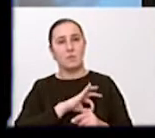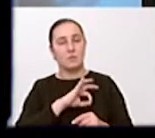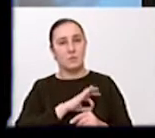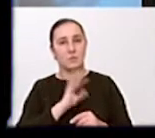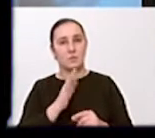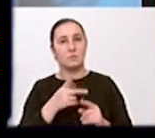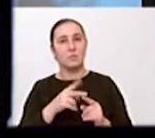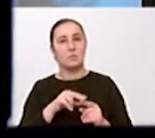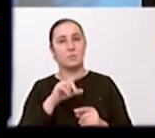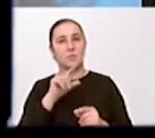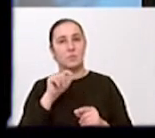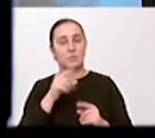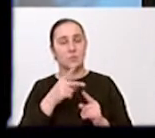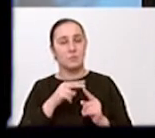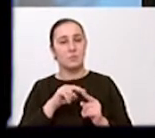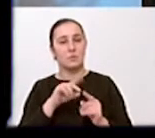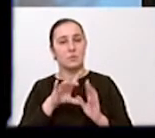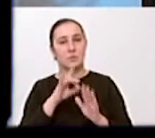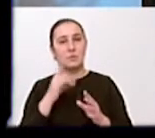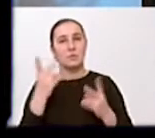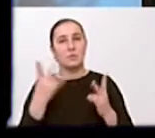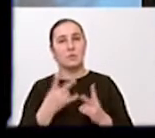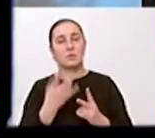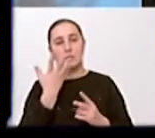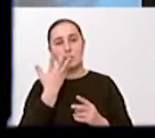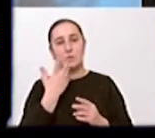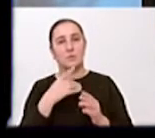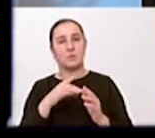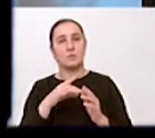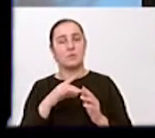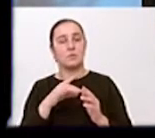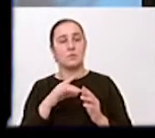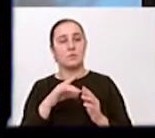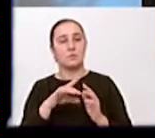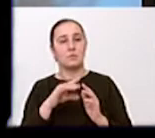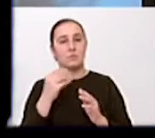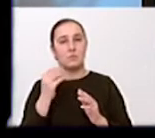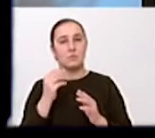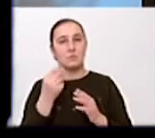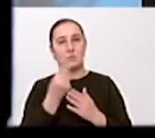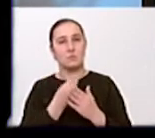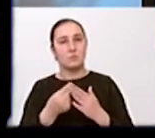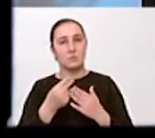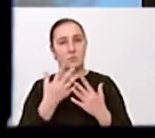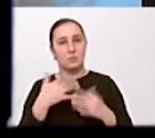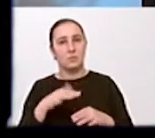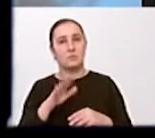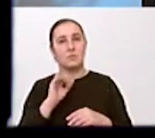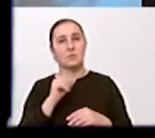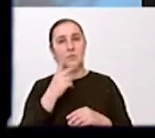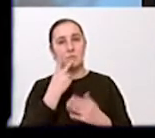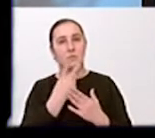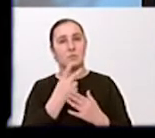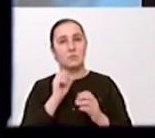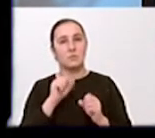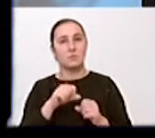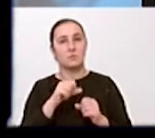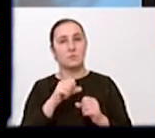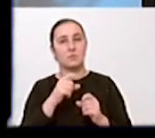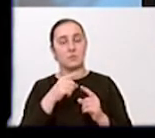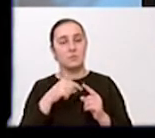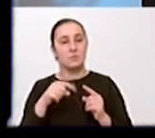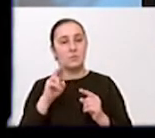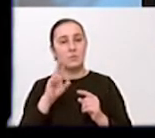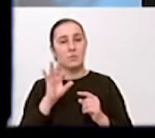Demak, pipetka orqali tanlab kerakli rangni quyib oldik. Va endi mana ko'rishingiz mumkin, chet qismi,